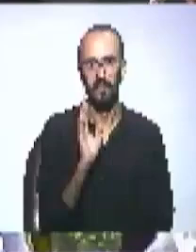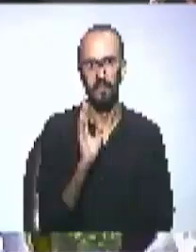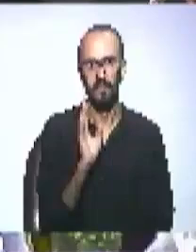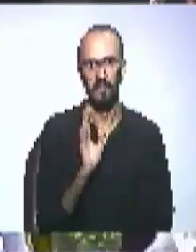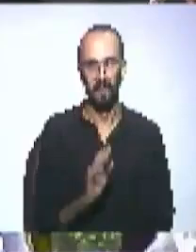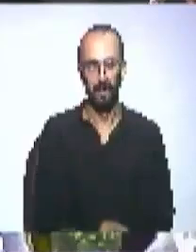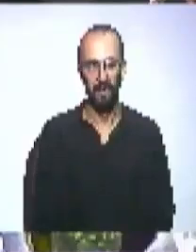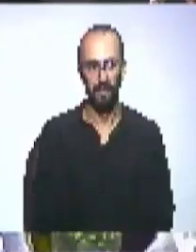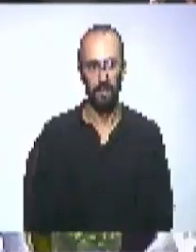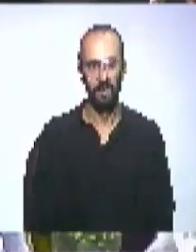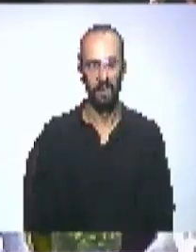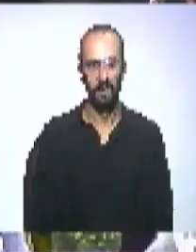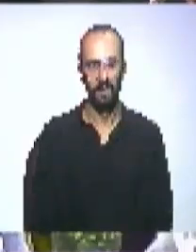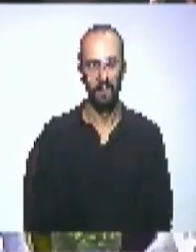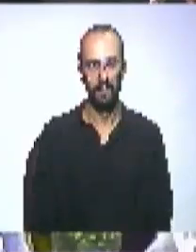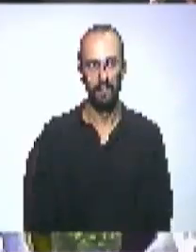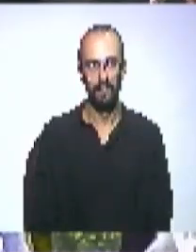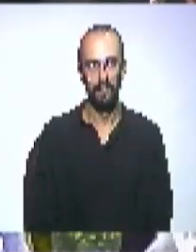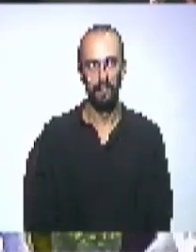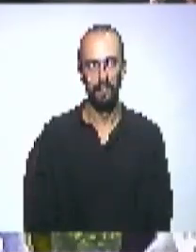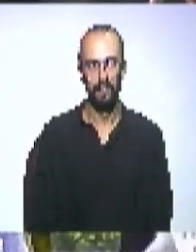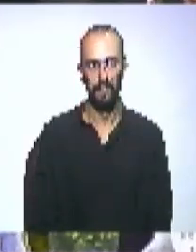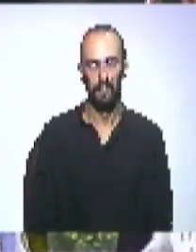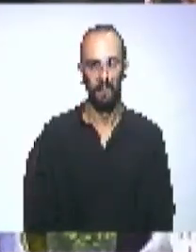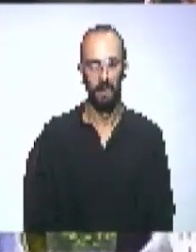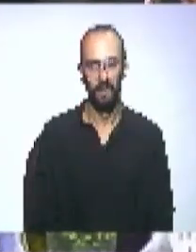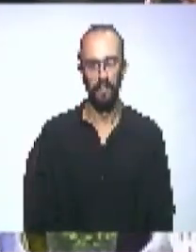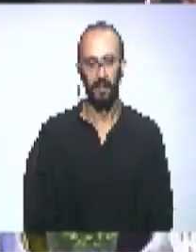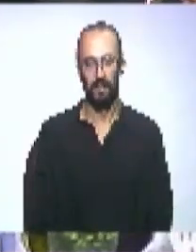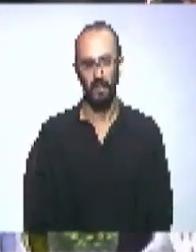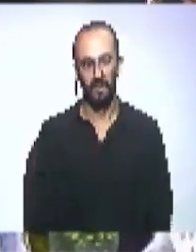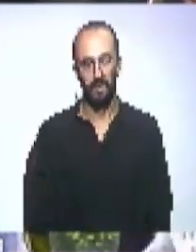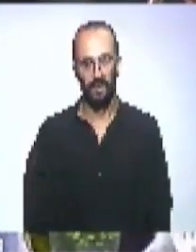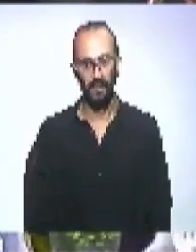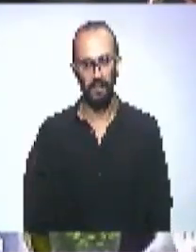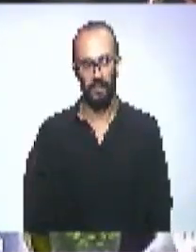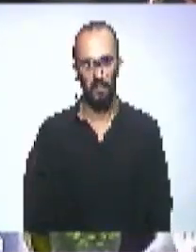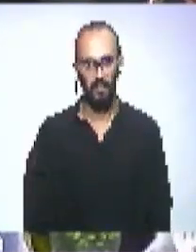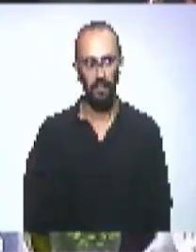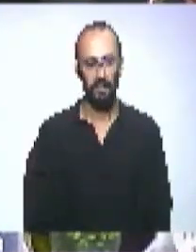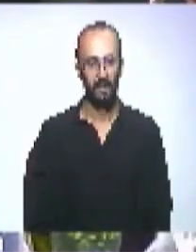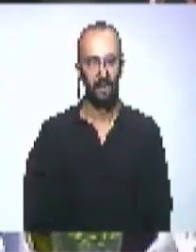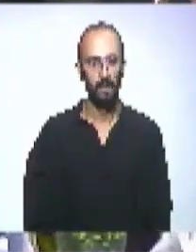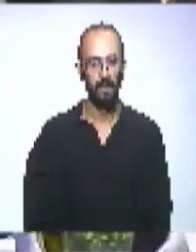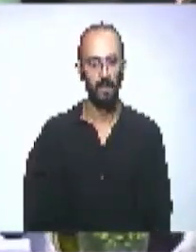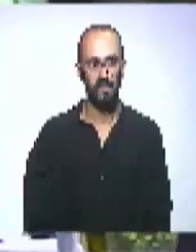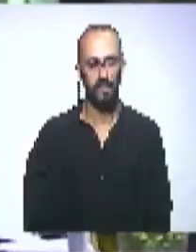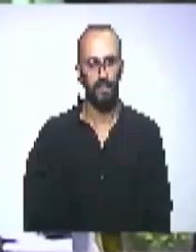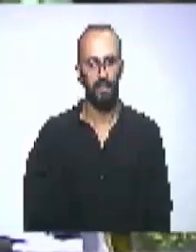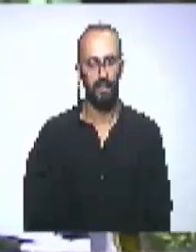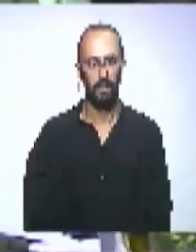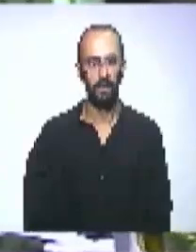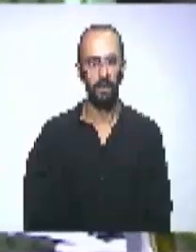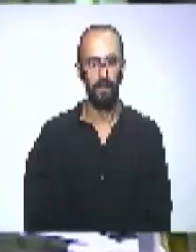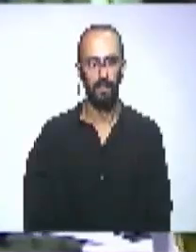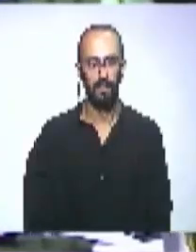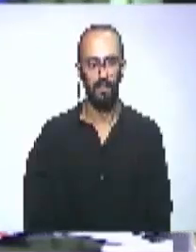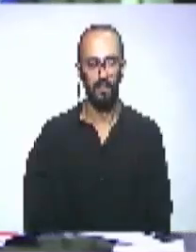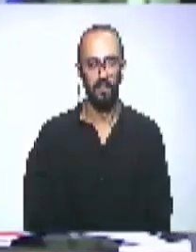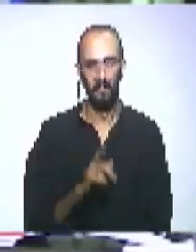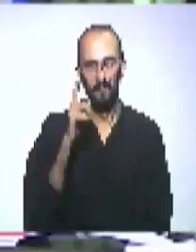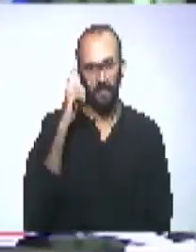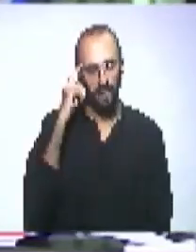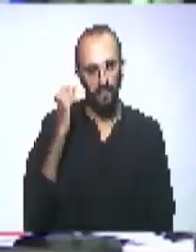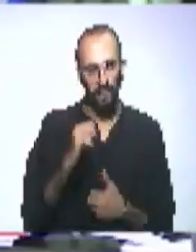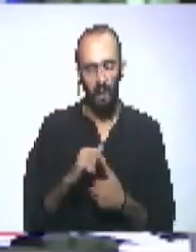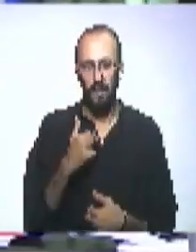عملناها بالجبنة. ماشي، هنعملها بقى دلوقتي ونشوف ونجرب القصة هتمشي ازاي. طيب ممكن واحنا تفكرني